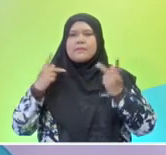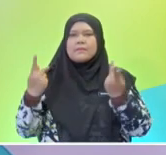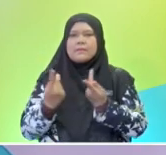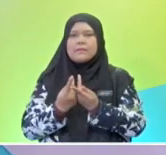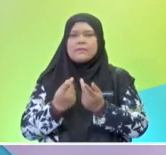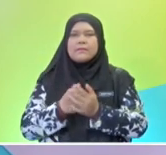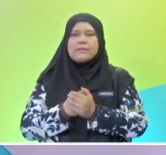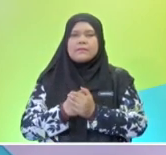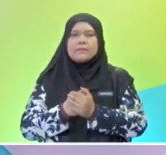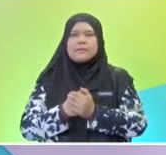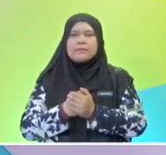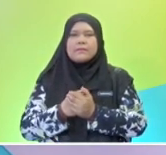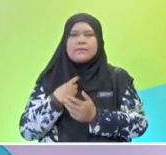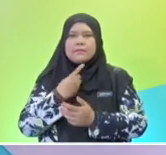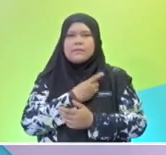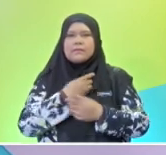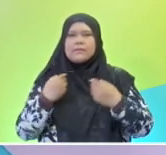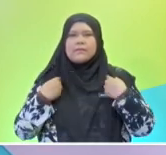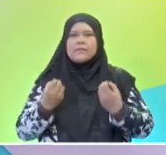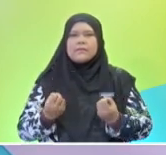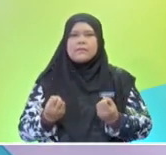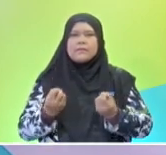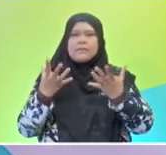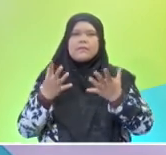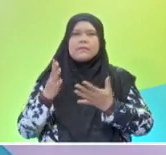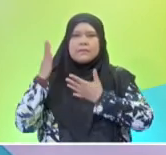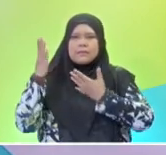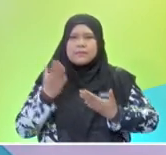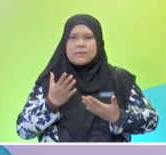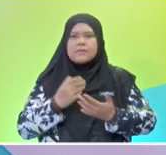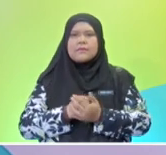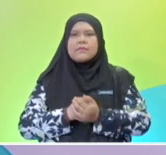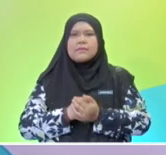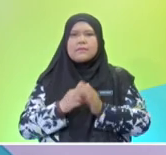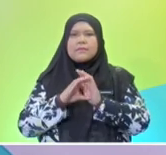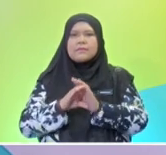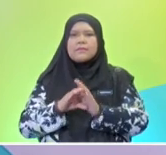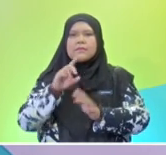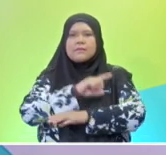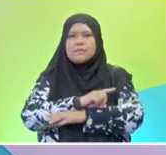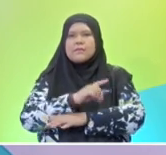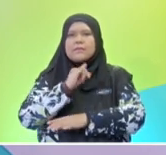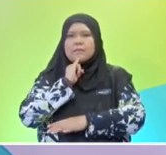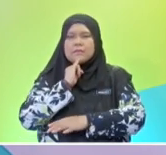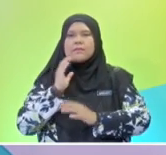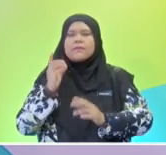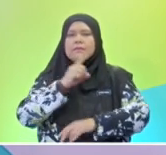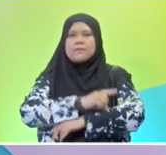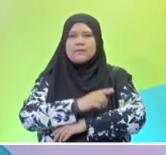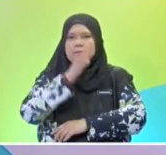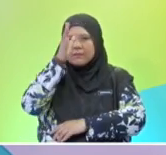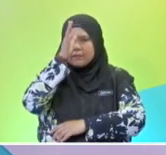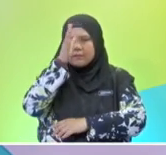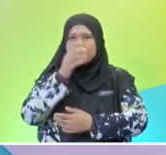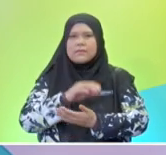Bukan itu saja, kita ada banyak sambutan. Contohnya hari ibu, hari bapa dan sebagainya.